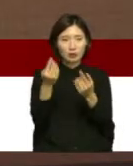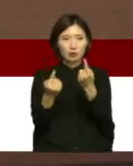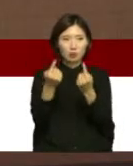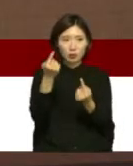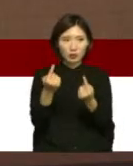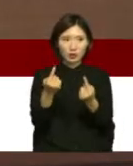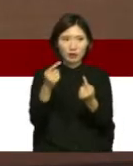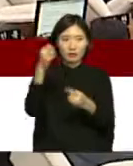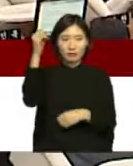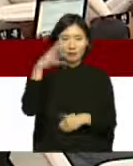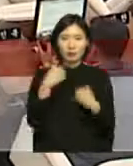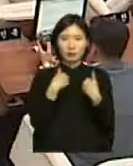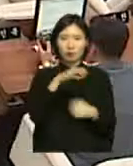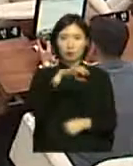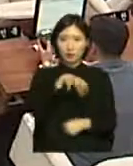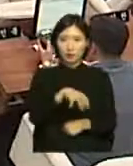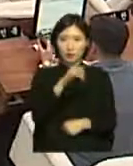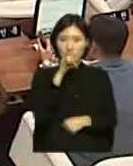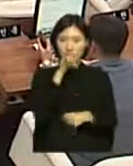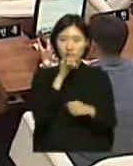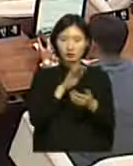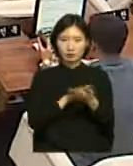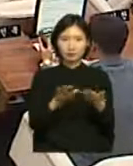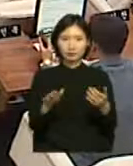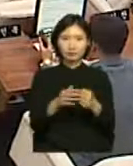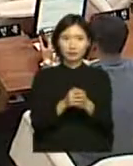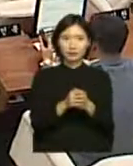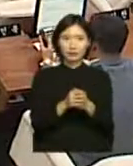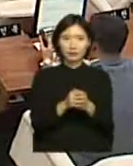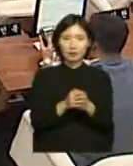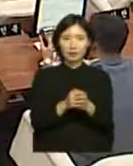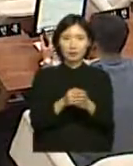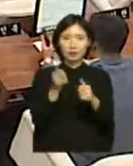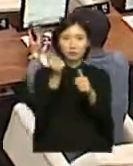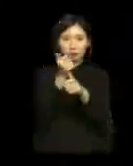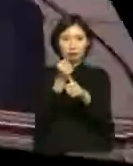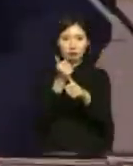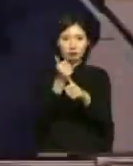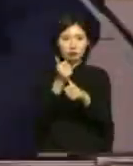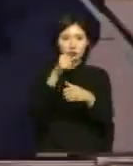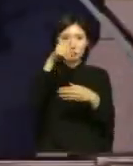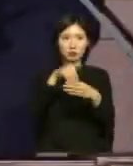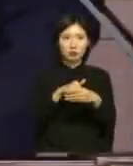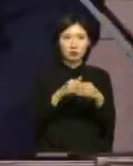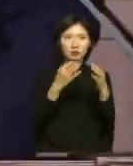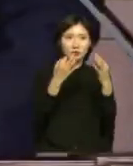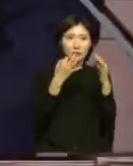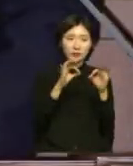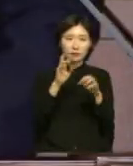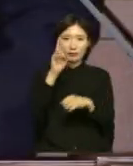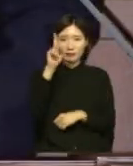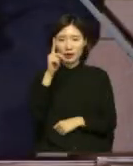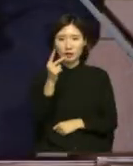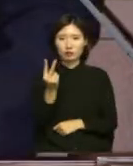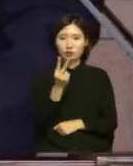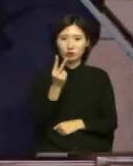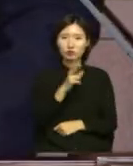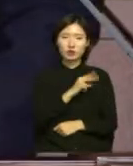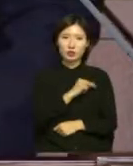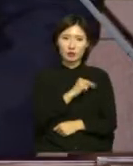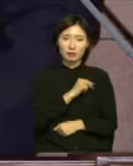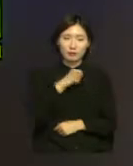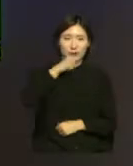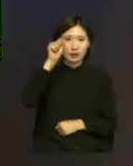곳에 있도록 하겠습니다. 한편 의장 선거와 함께 열린 부의장 선거에서는 김생환 의원과 박기열 의원이